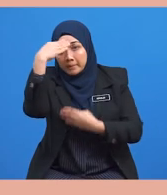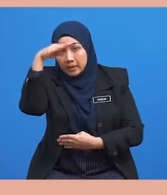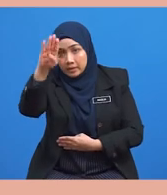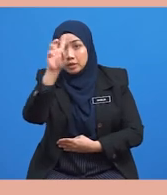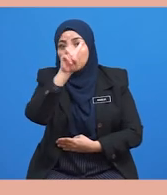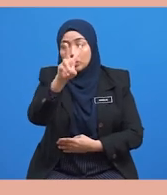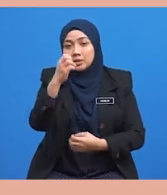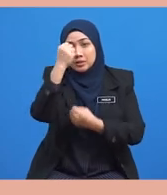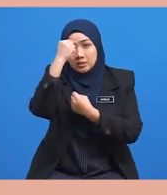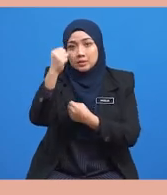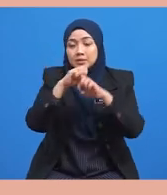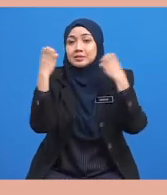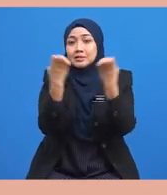data.